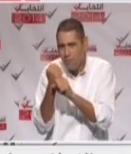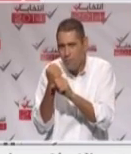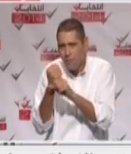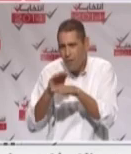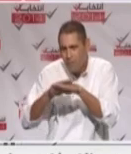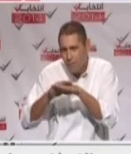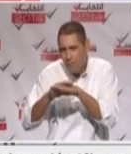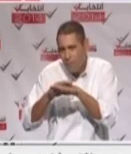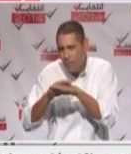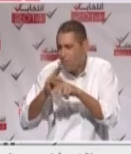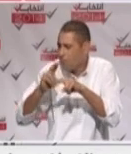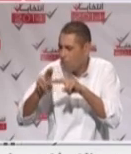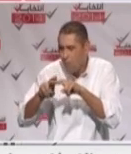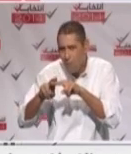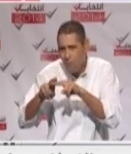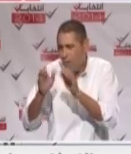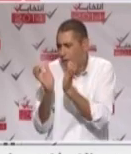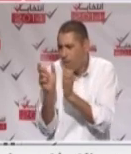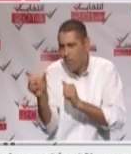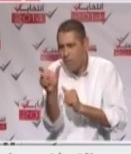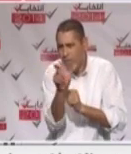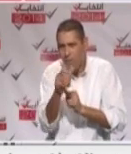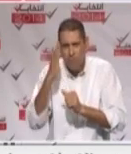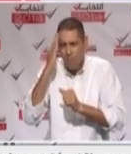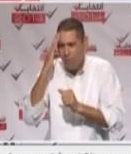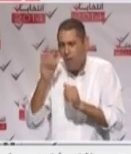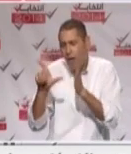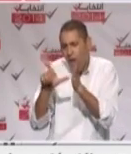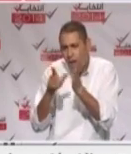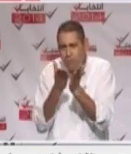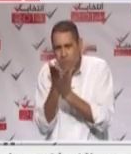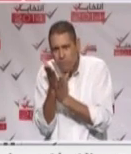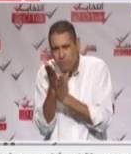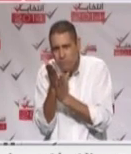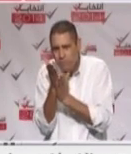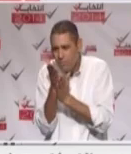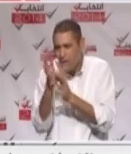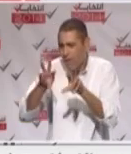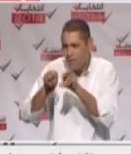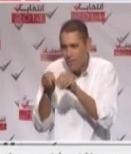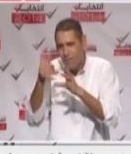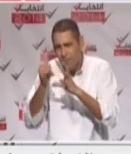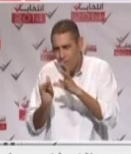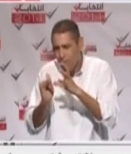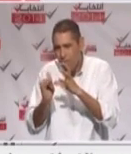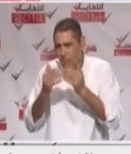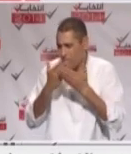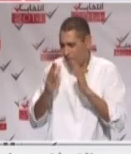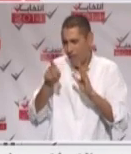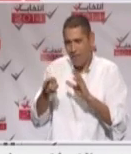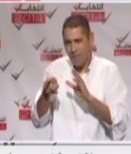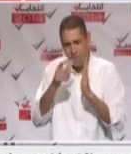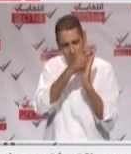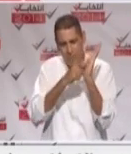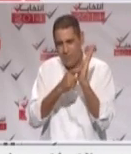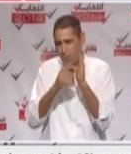وتوعوي ليكون لكل مواطن الحق بمعرفه حقوقه وواجباته المدنيه والدستوريه اهالينا في ولايه باج ان ثقتكم في قائمه الطموح